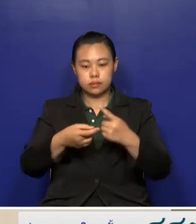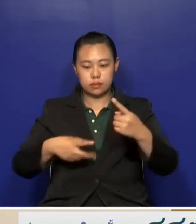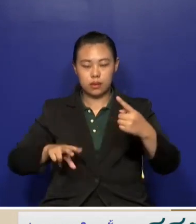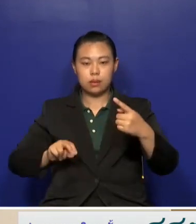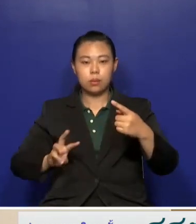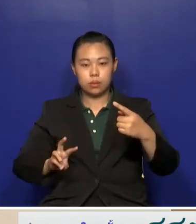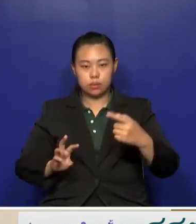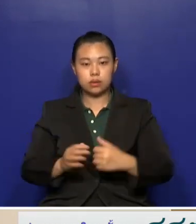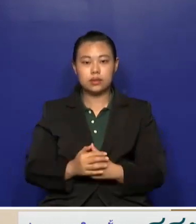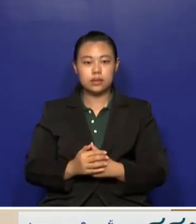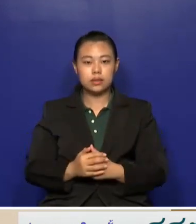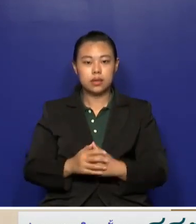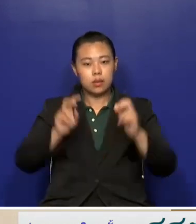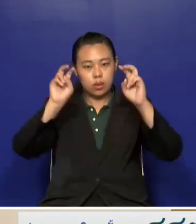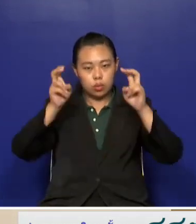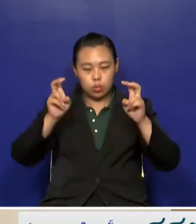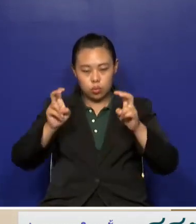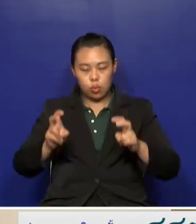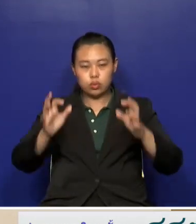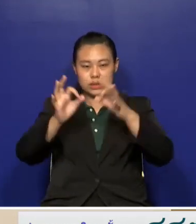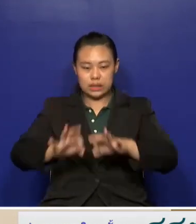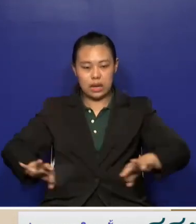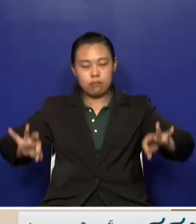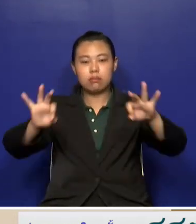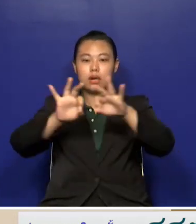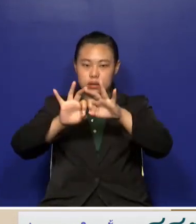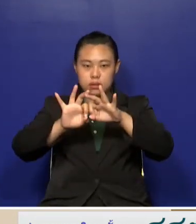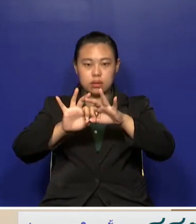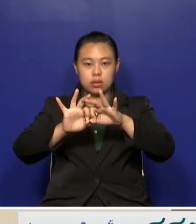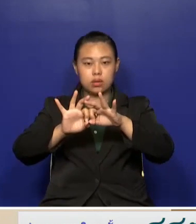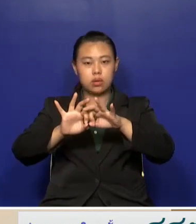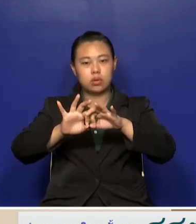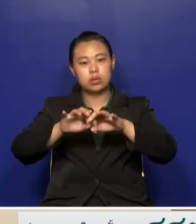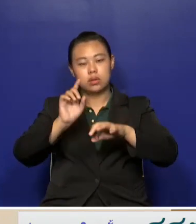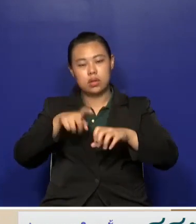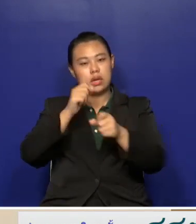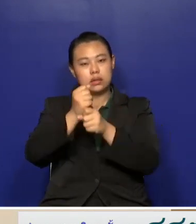ที่เป็นเรื่องใหญ่ๆที่จะต้องสามารถที่จะต้องทำให้เสร็จให้ได้นะครับก็เป็น